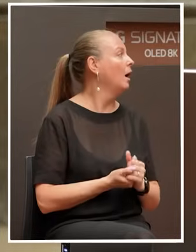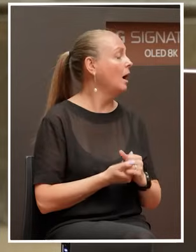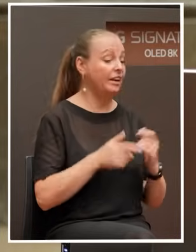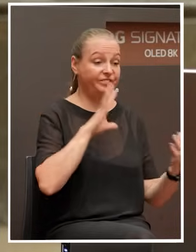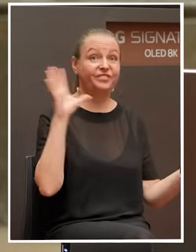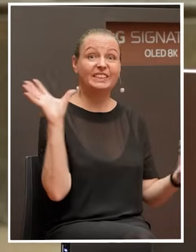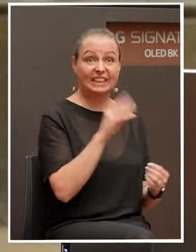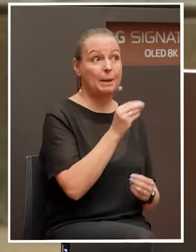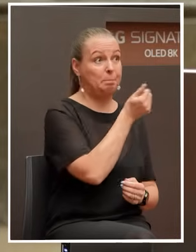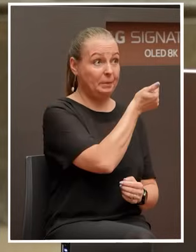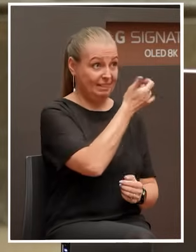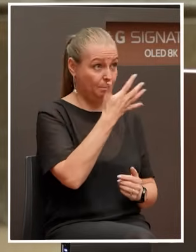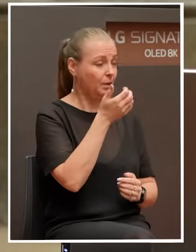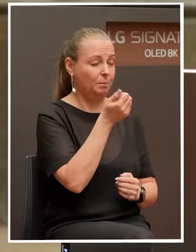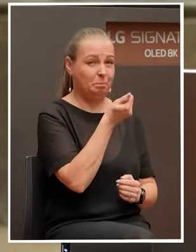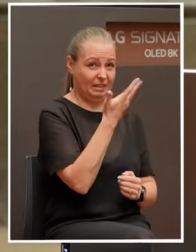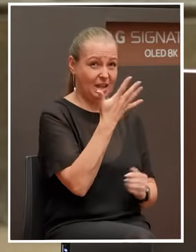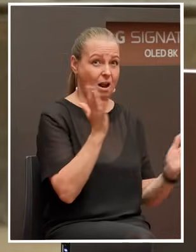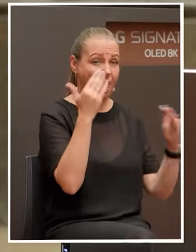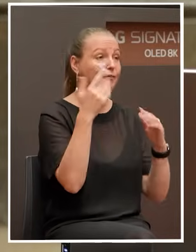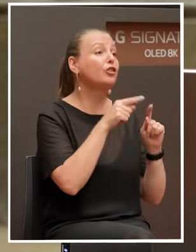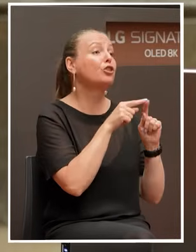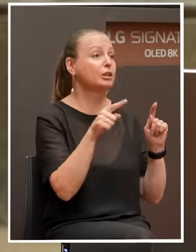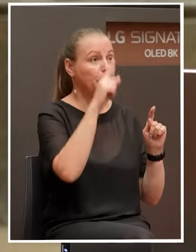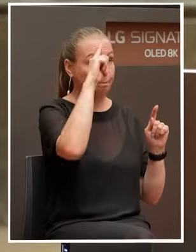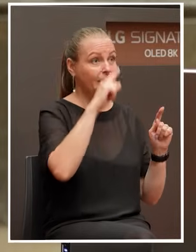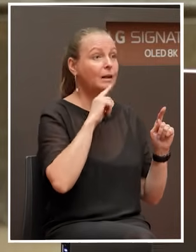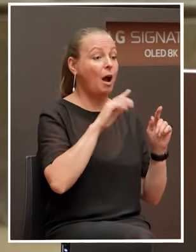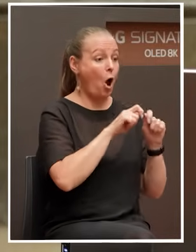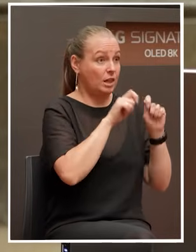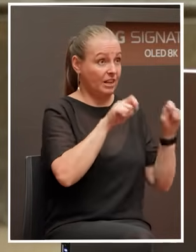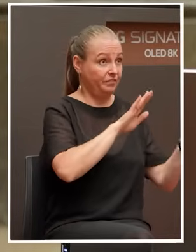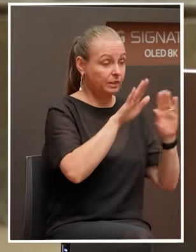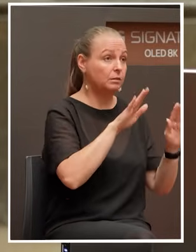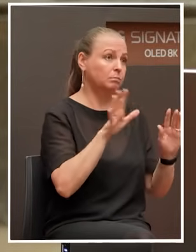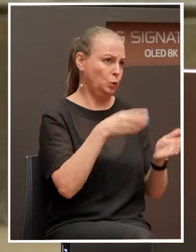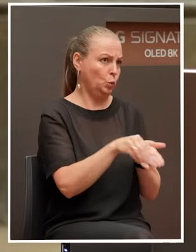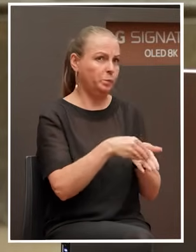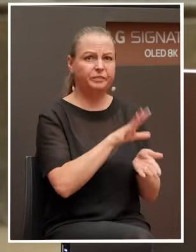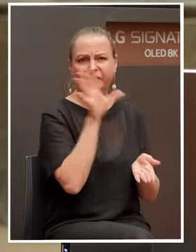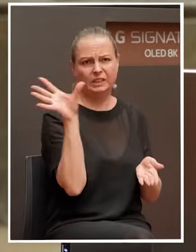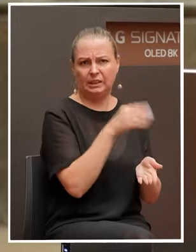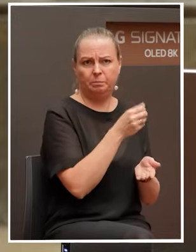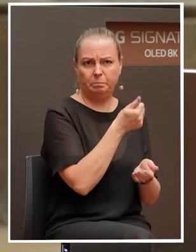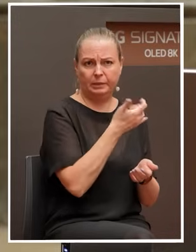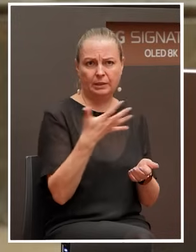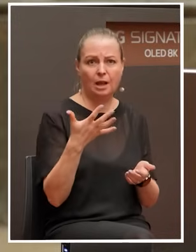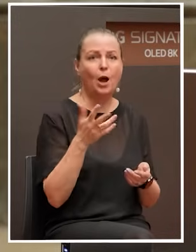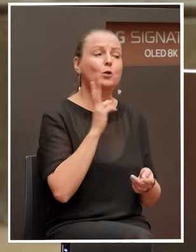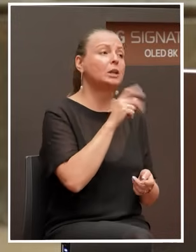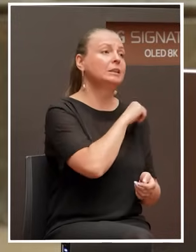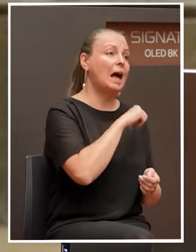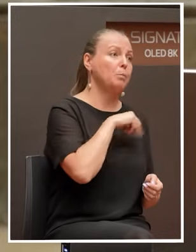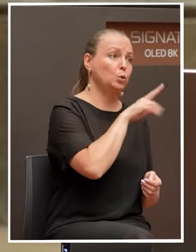15. Все эти 15 в течение месяца после открытия выставки нашли своих покупателей. Часть была куплена самим